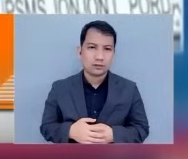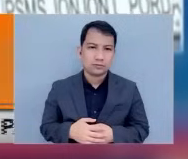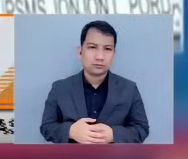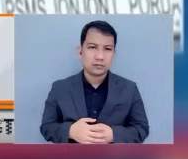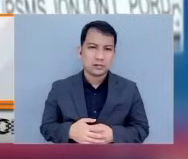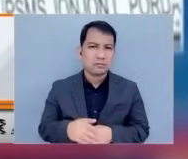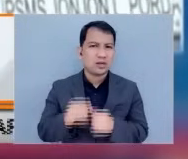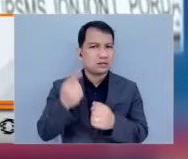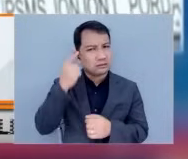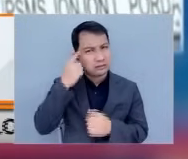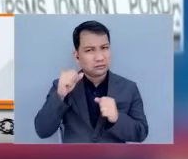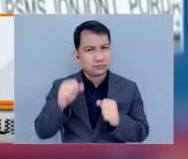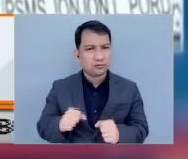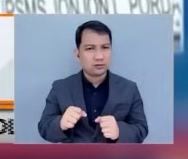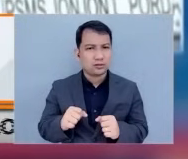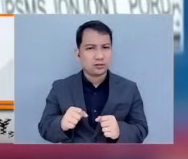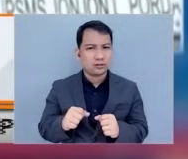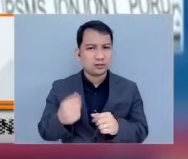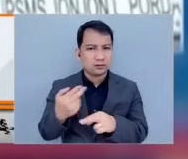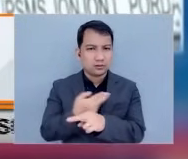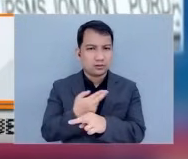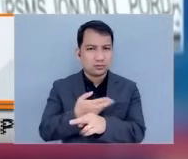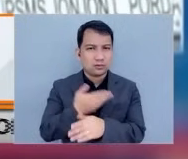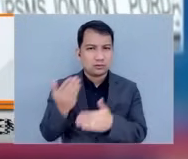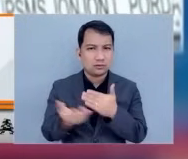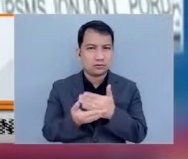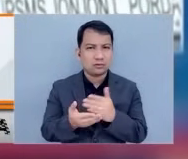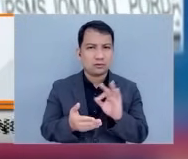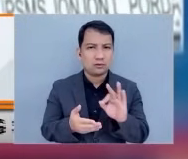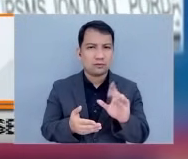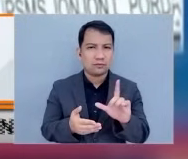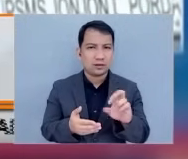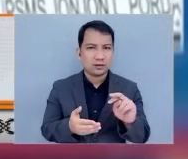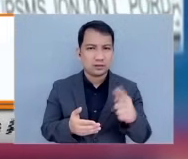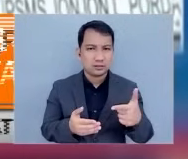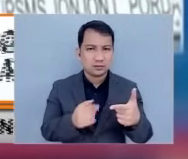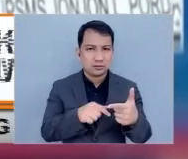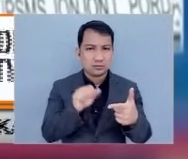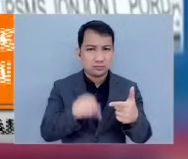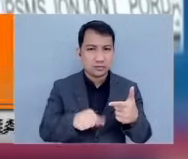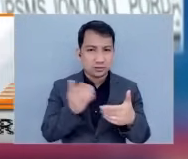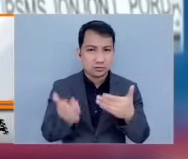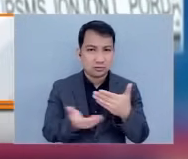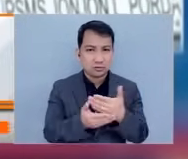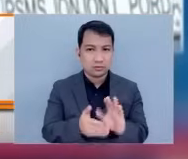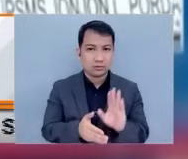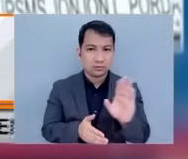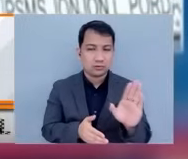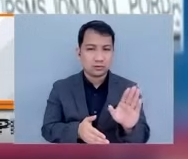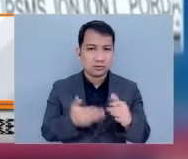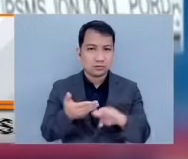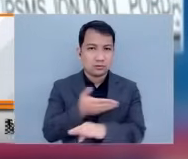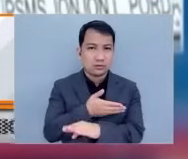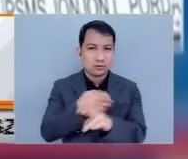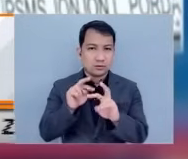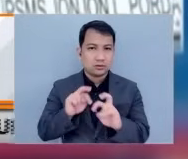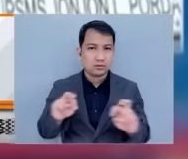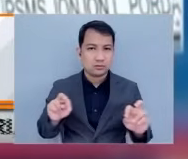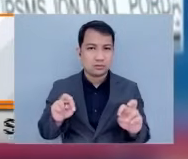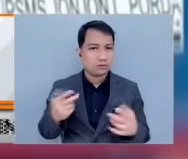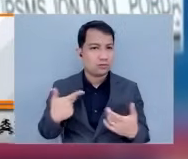we go into the regular filing. Pwede ho siguro yan, preliminary investigation, without arresting